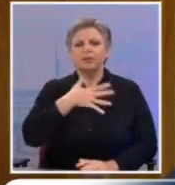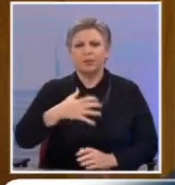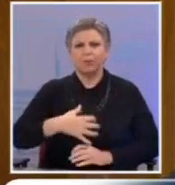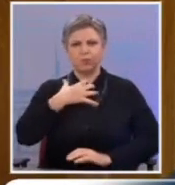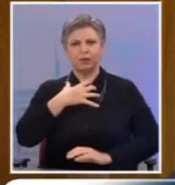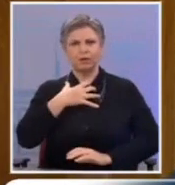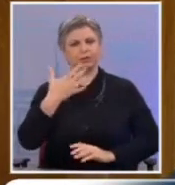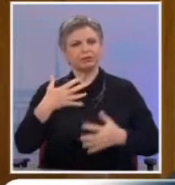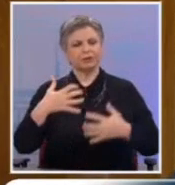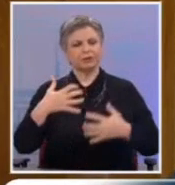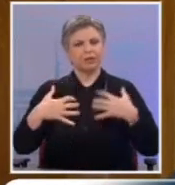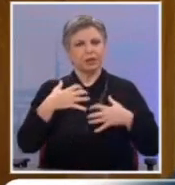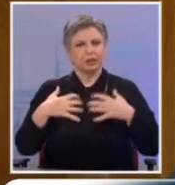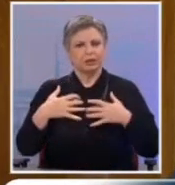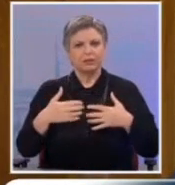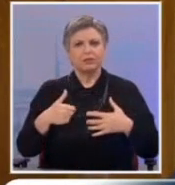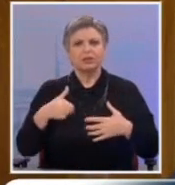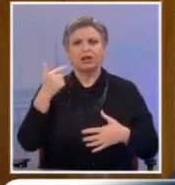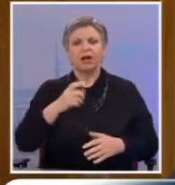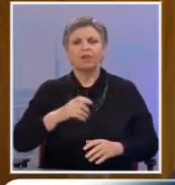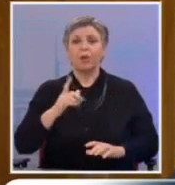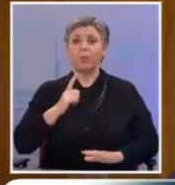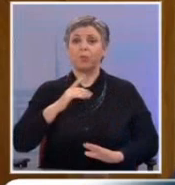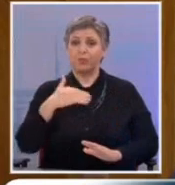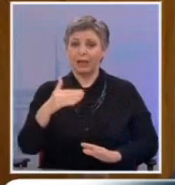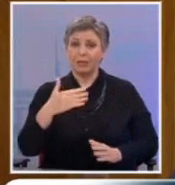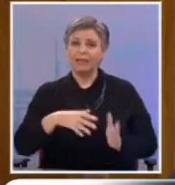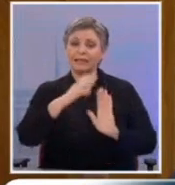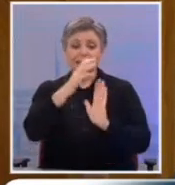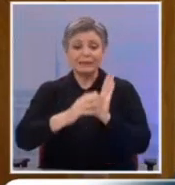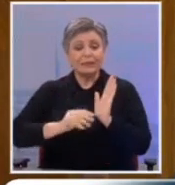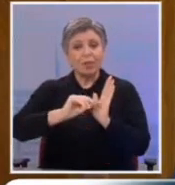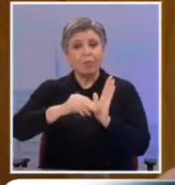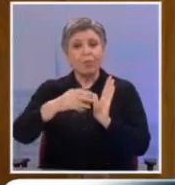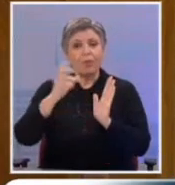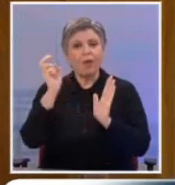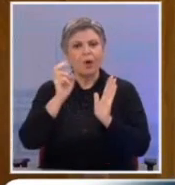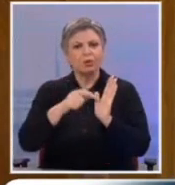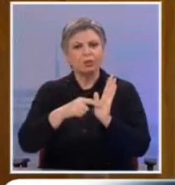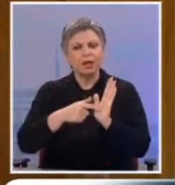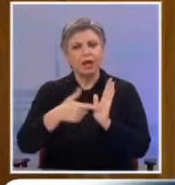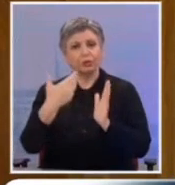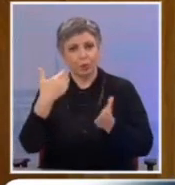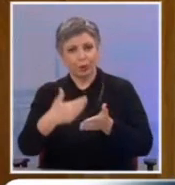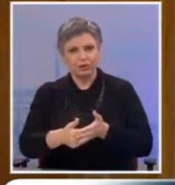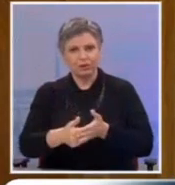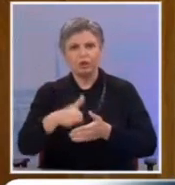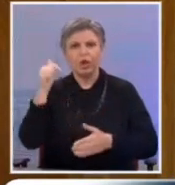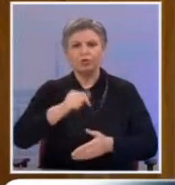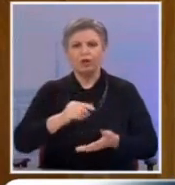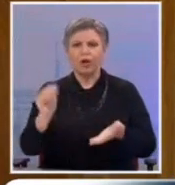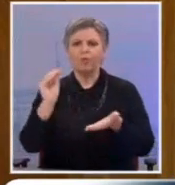ταυτόχρονα, διότι αντί του τέλους του μνημονίων που υποσχόταν η κυβέρνηση, είναι αντιμέτωπος με νέα σκληρά